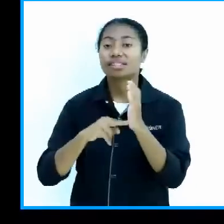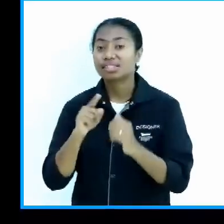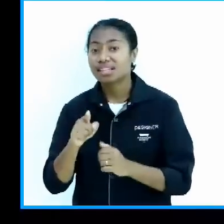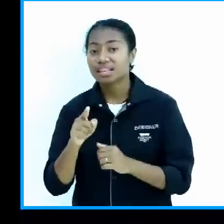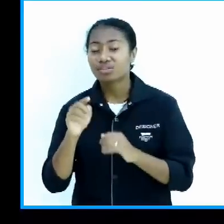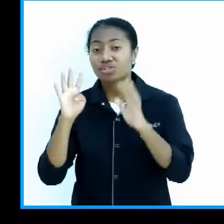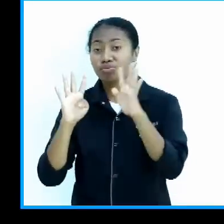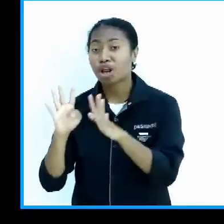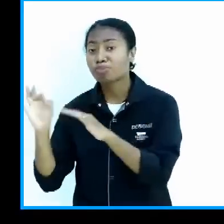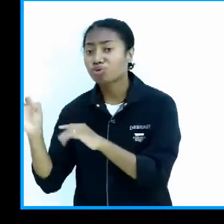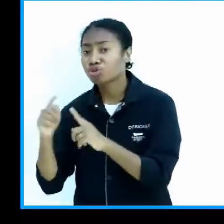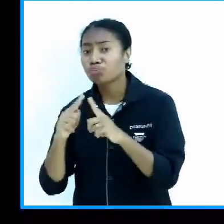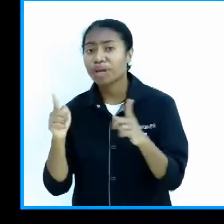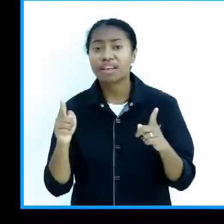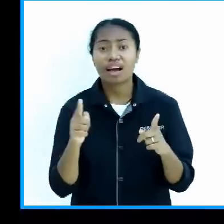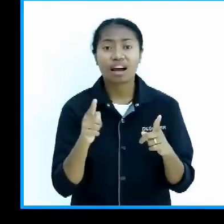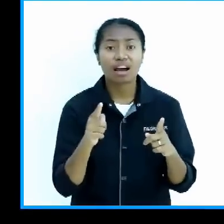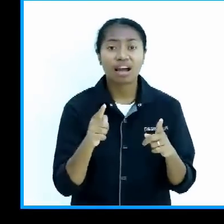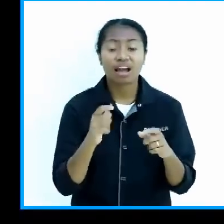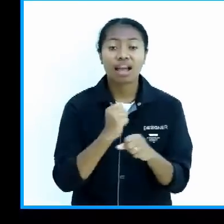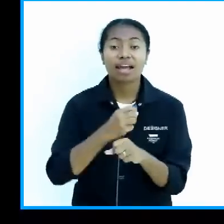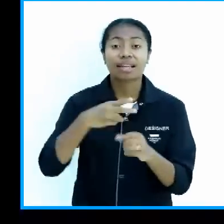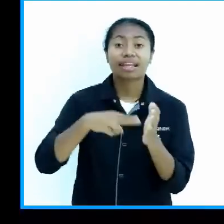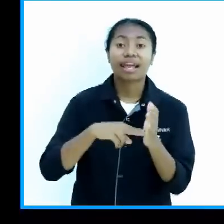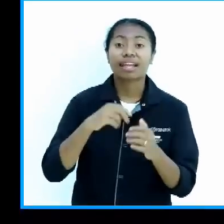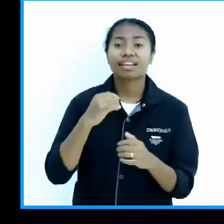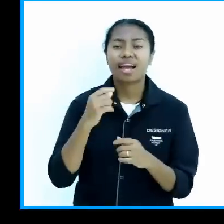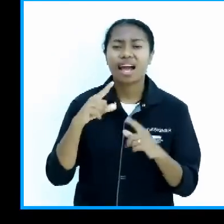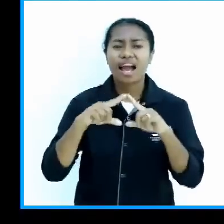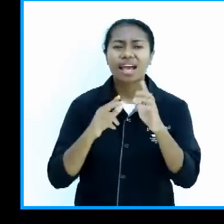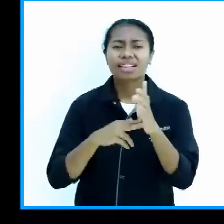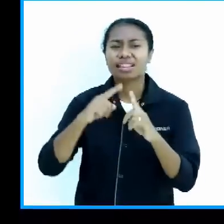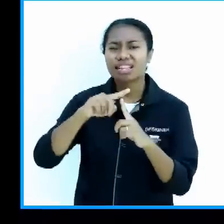semua. Nah, gennya antikris itu di vaksin yang mana?